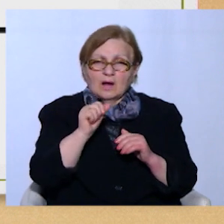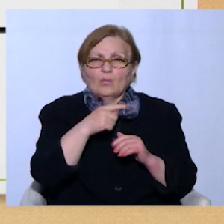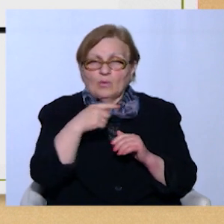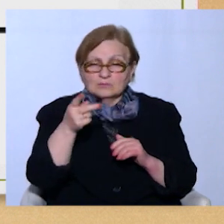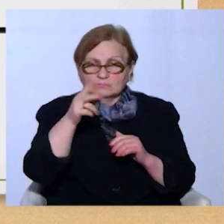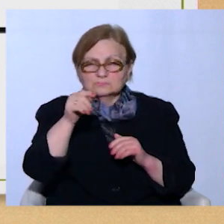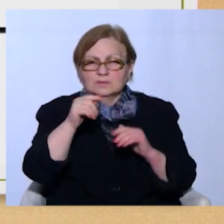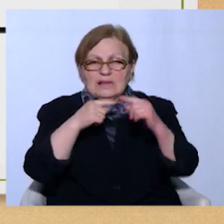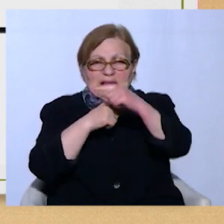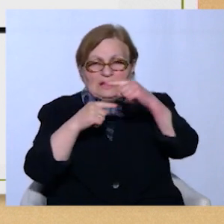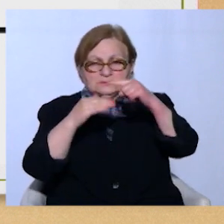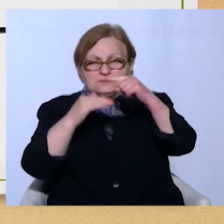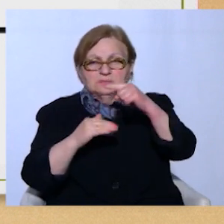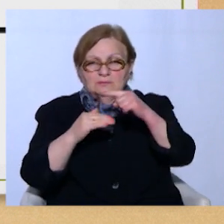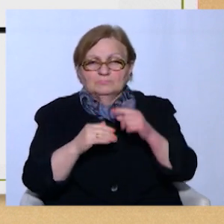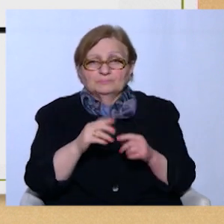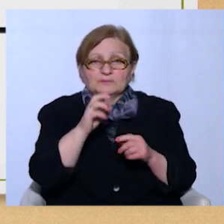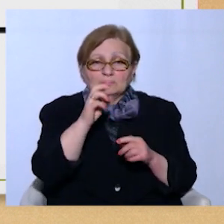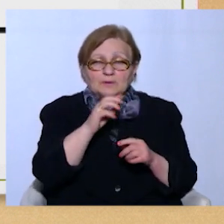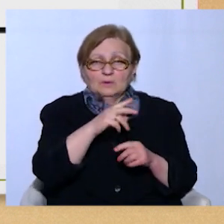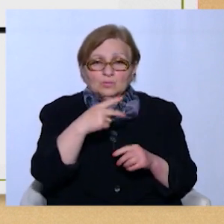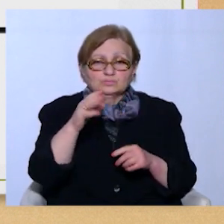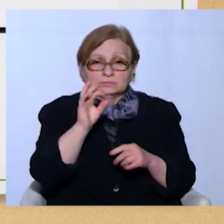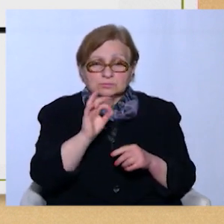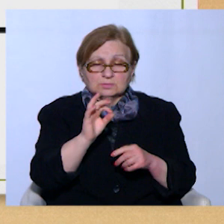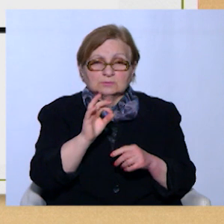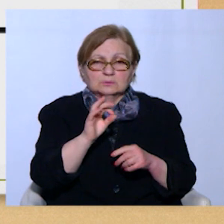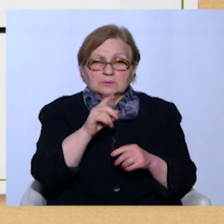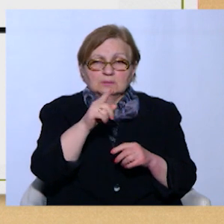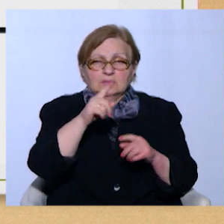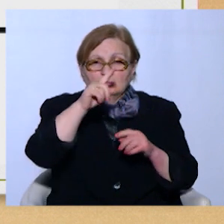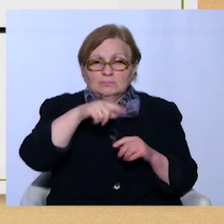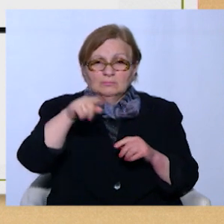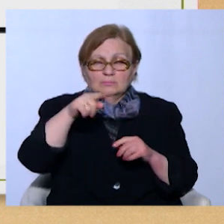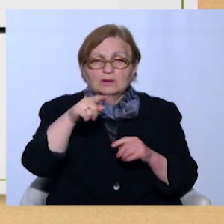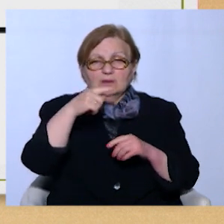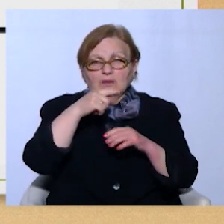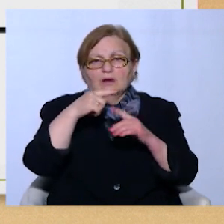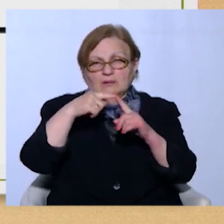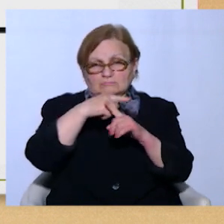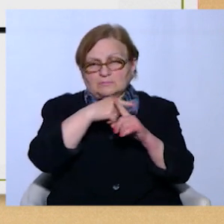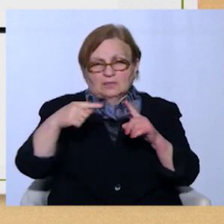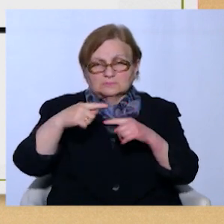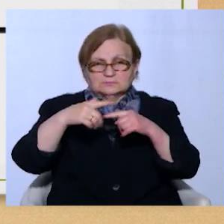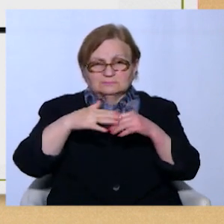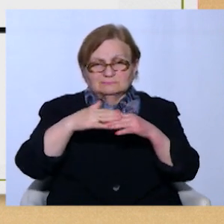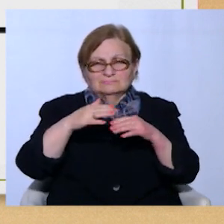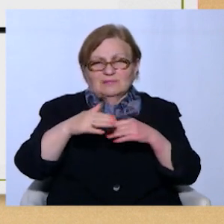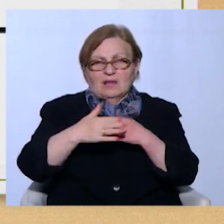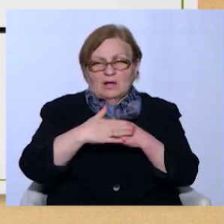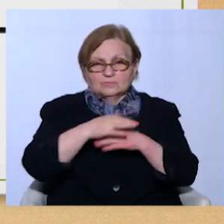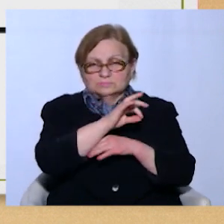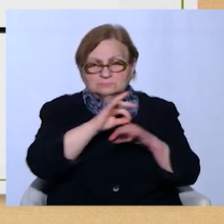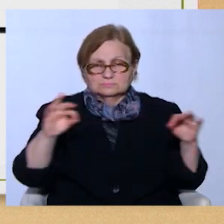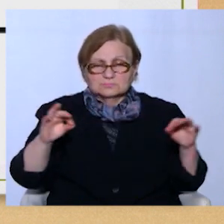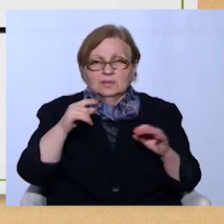უარყოფითია. D უდრის 0-ის შემთხვევაში მიიღება, რომ პარაბოლა ეხება x ღერს, ხოლო დისკრიმინატი მეტია 0-ის შემთხვევაში